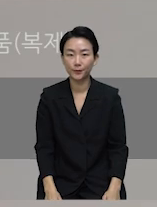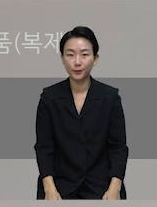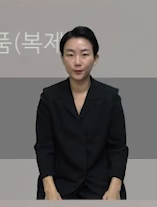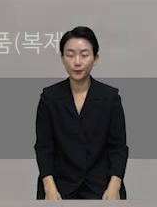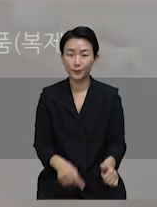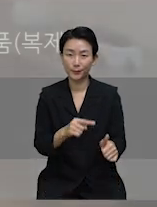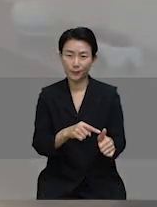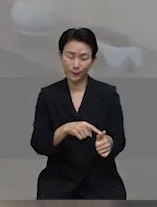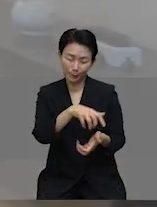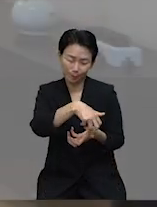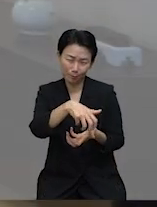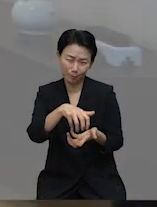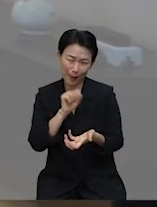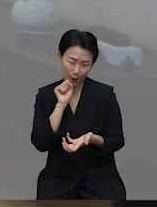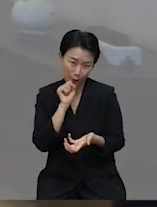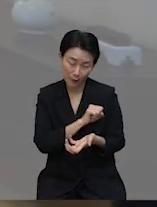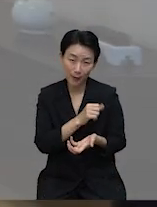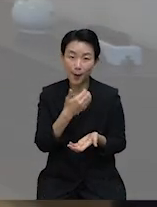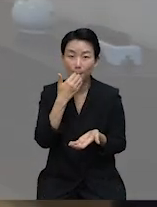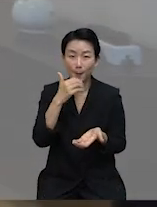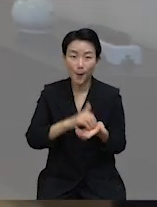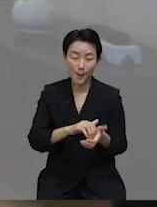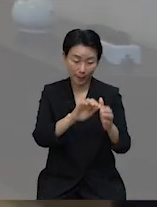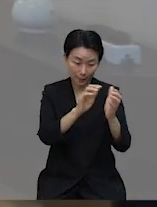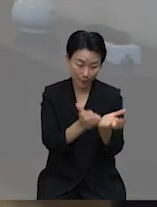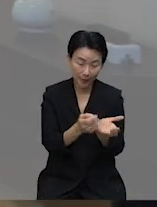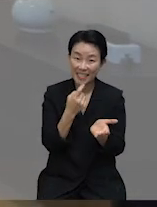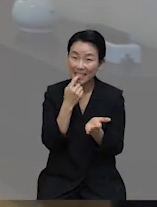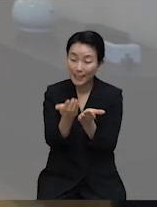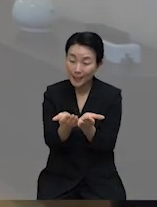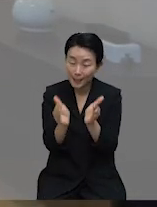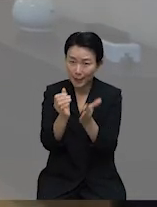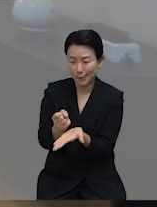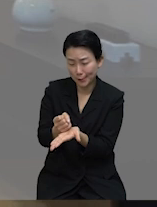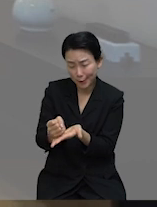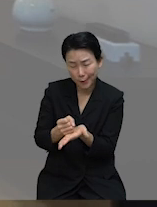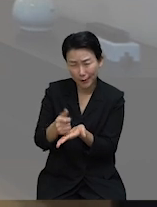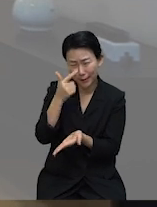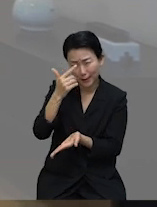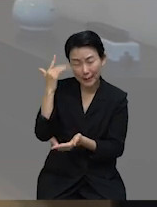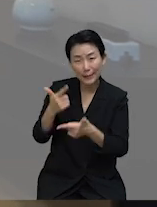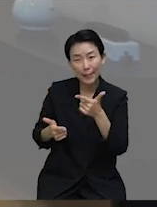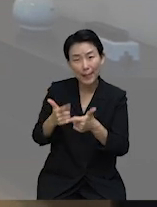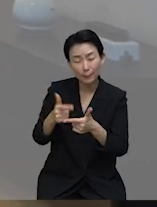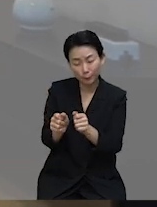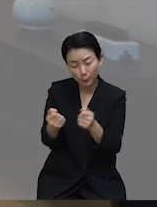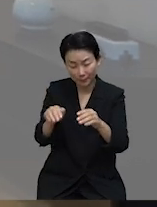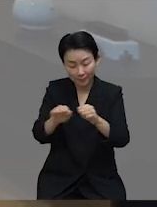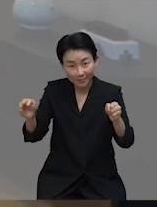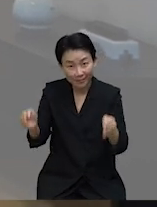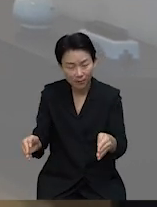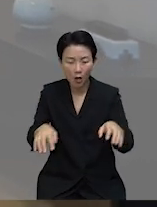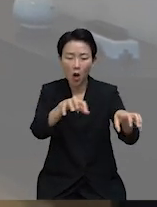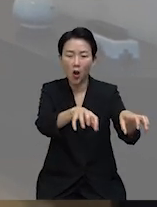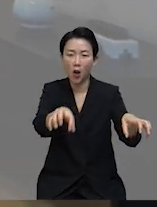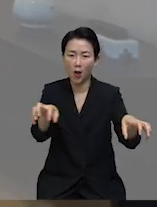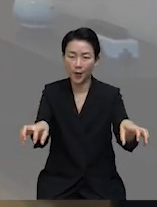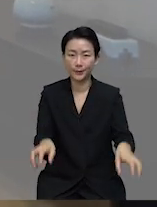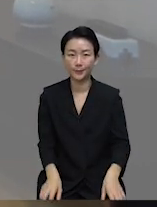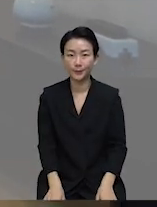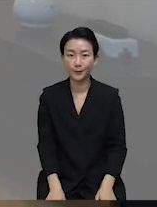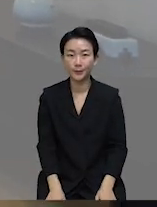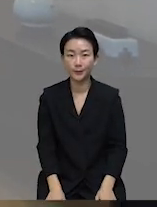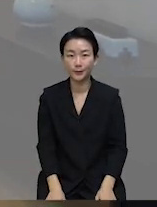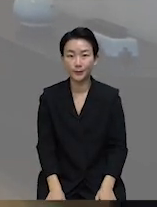걸려 있습니다. 또 선생님이 즐겨 수집을 하셨던 수석이나 백자, 벼루, 전통 목가구들이 놓여